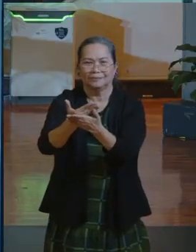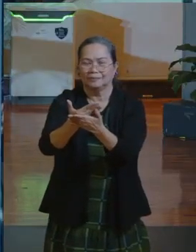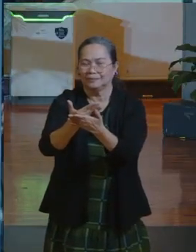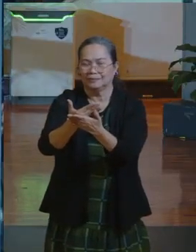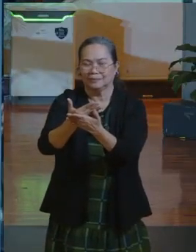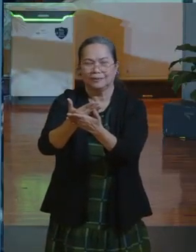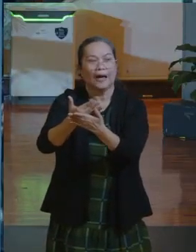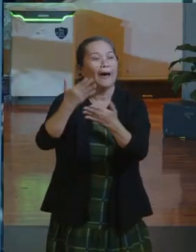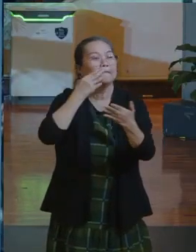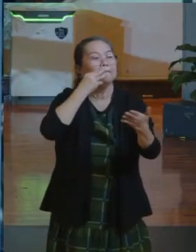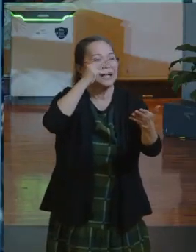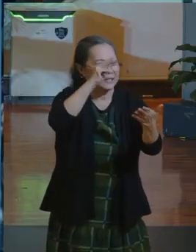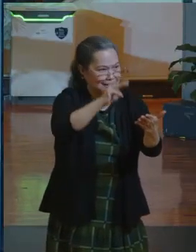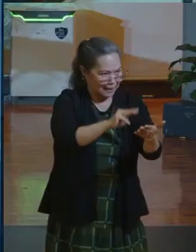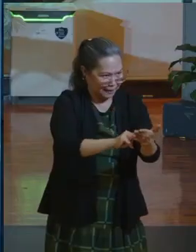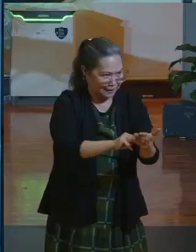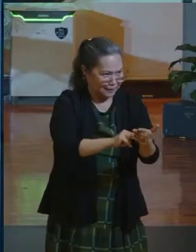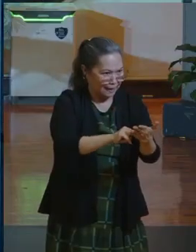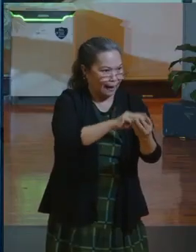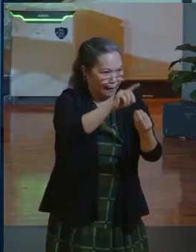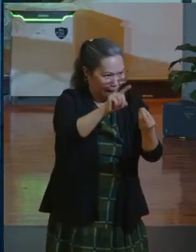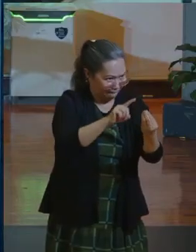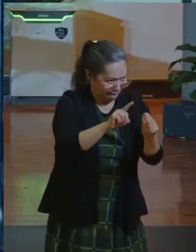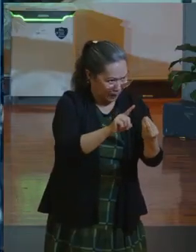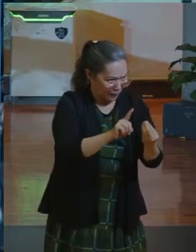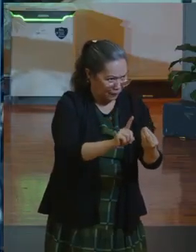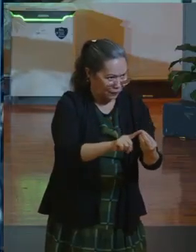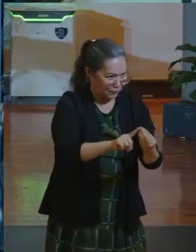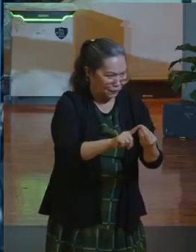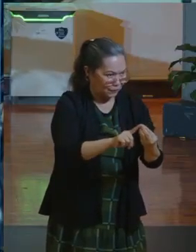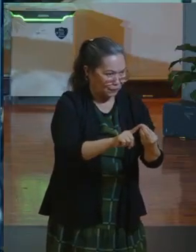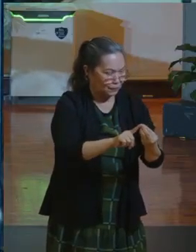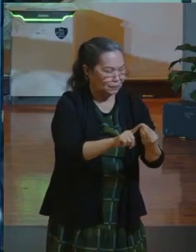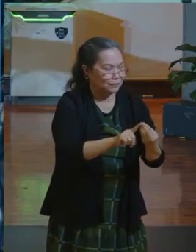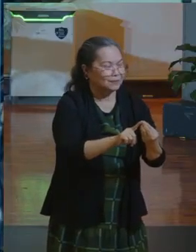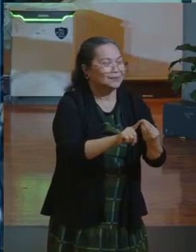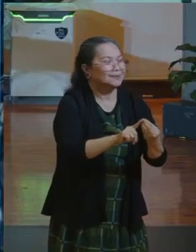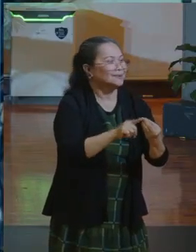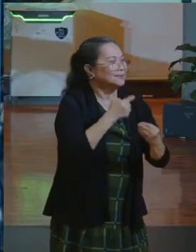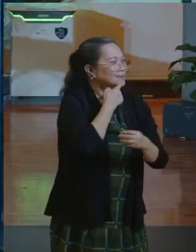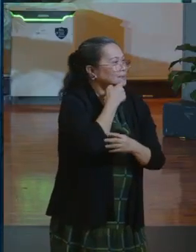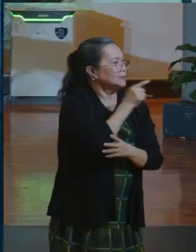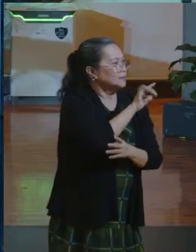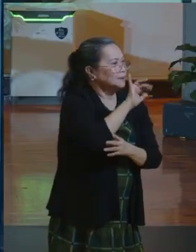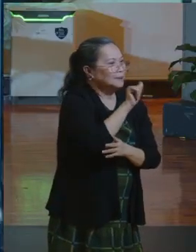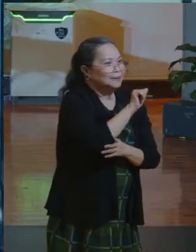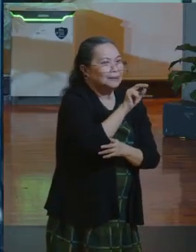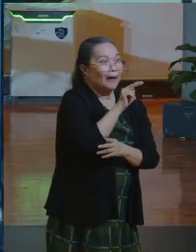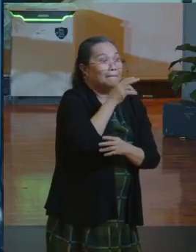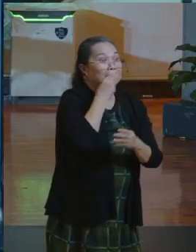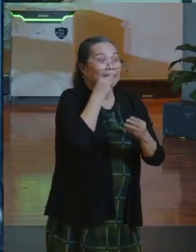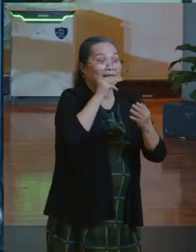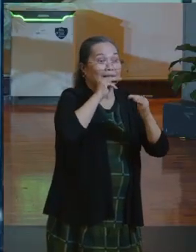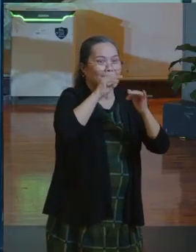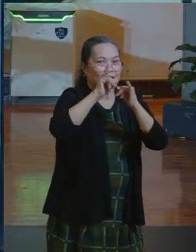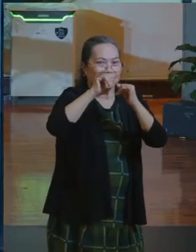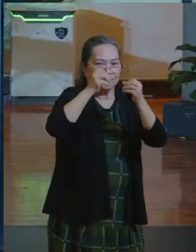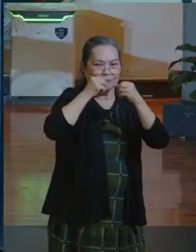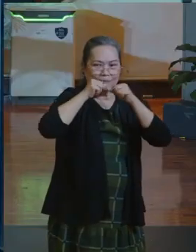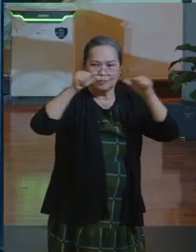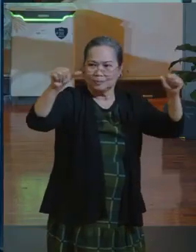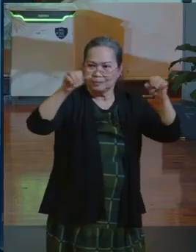Evangelion, message, dahil derivation po yun ng angelos, messenger.